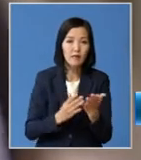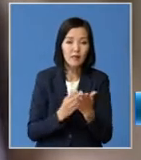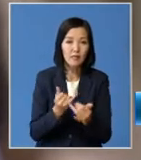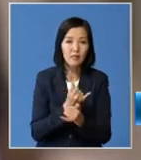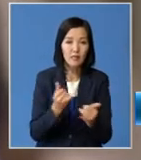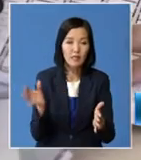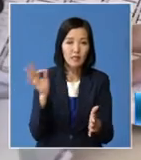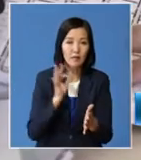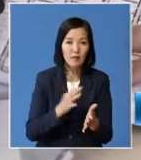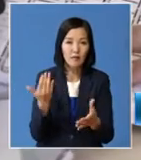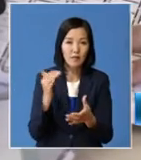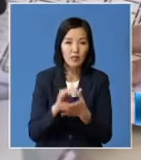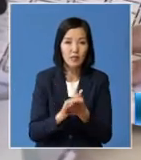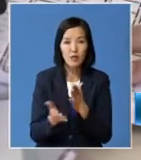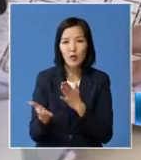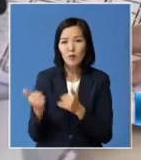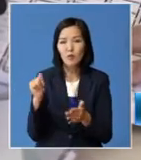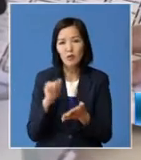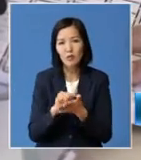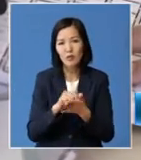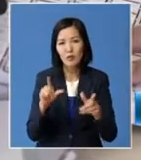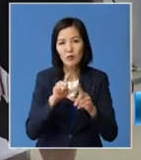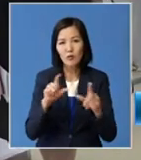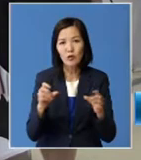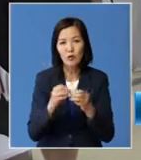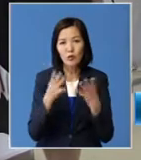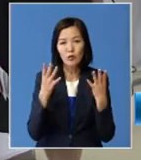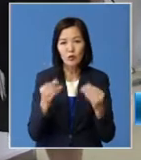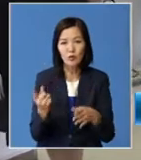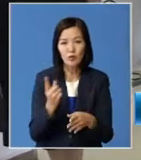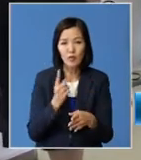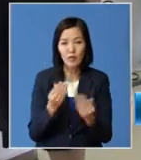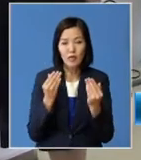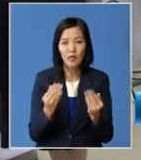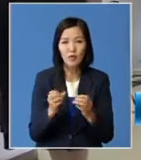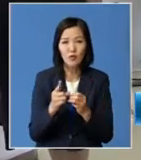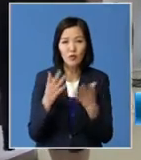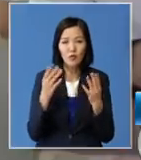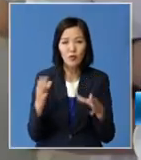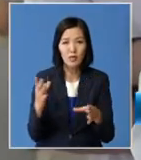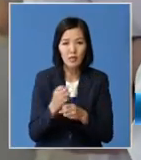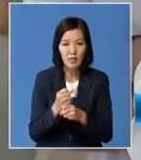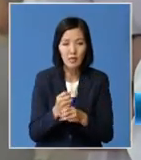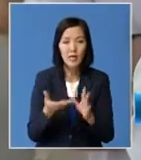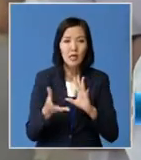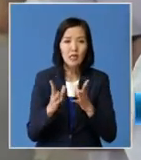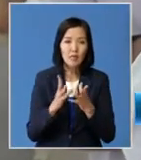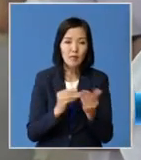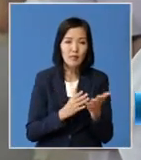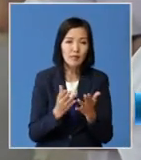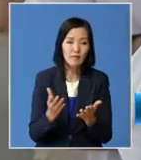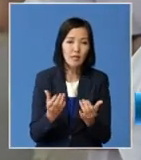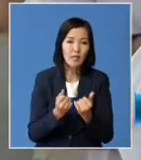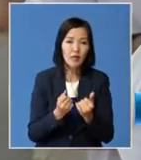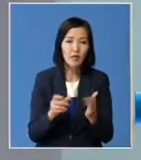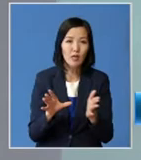тиімділігін таныстыру. Бұрын азаматтар архивтен қажетті құжатты алу үшін 15 күн күтетін, ал қазір бұл уақыт 11 күнге қысқарып отыр. Жалпы қызметті пайдалану